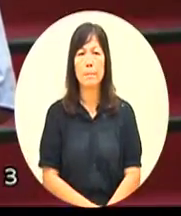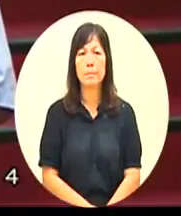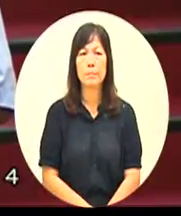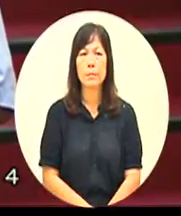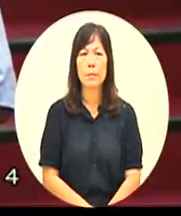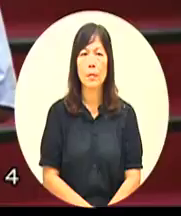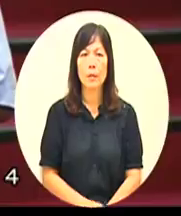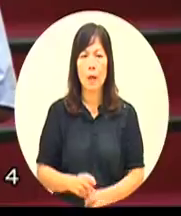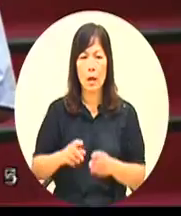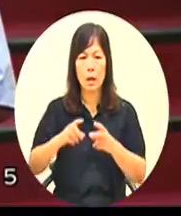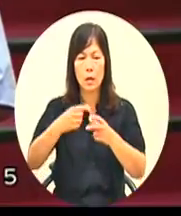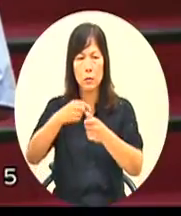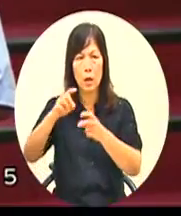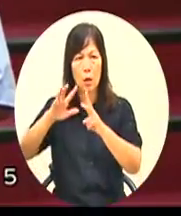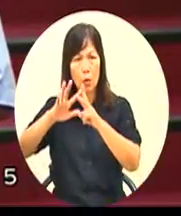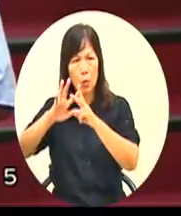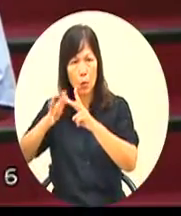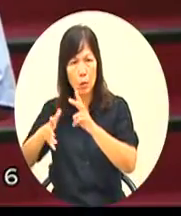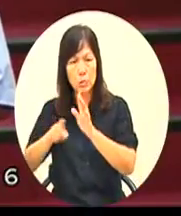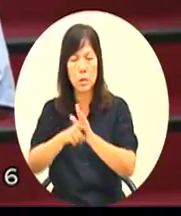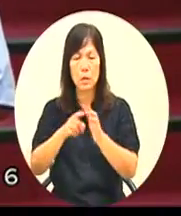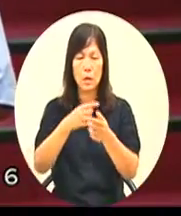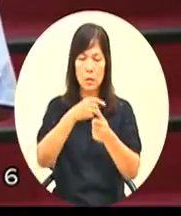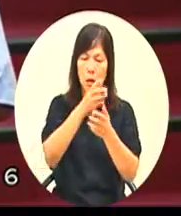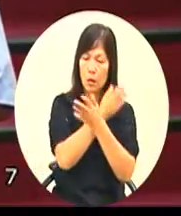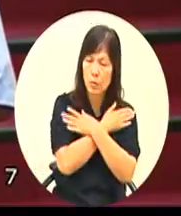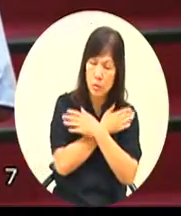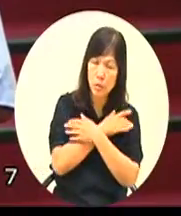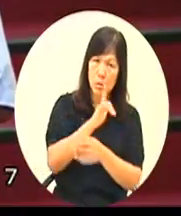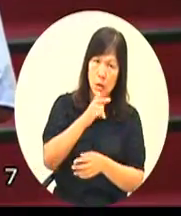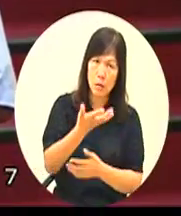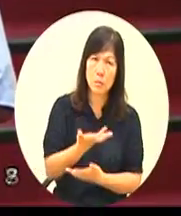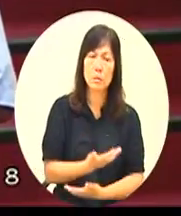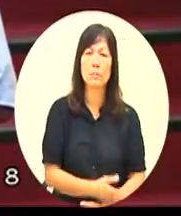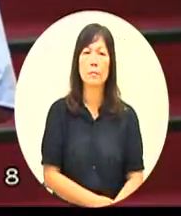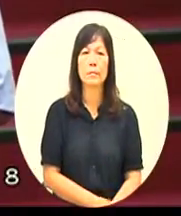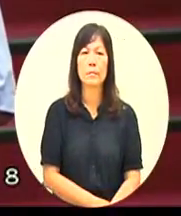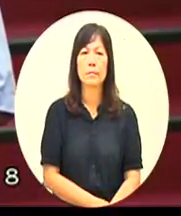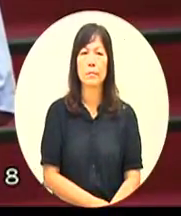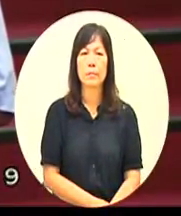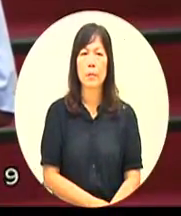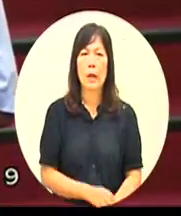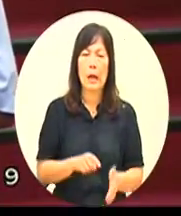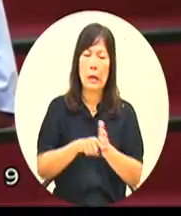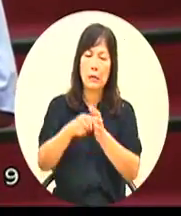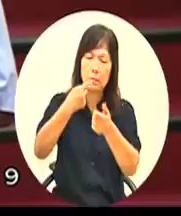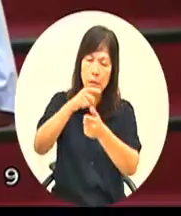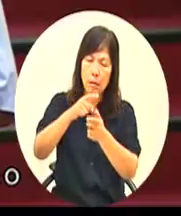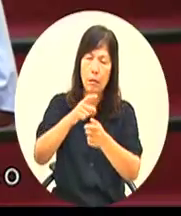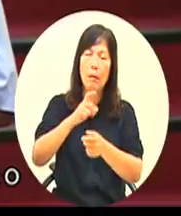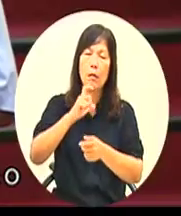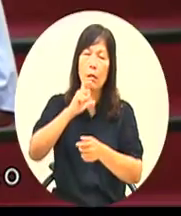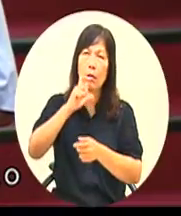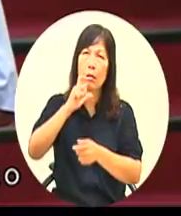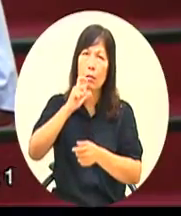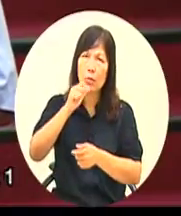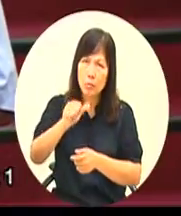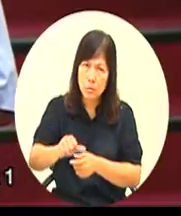教国小的、教义幼园的老师一直教到65岁